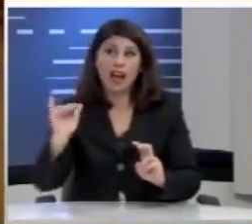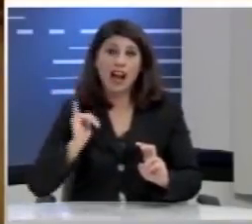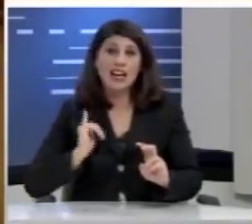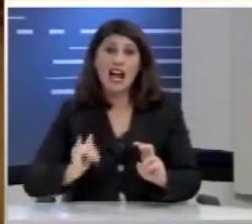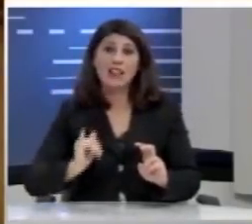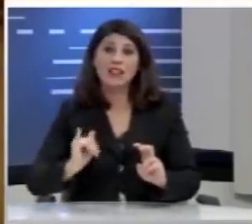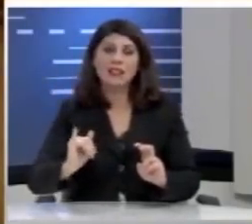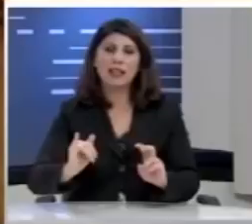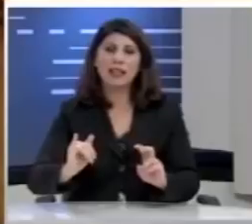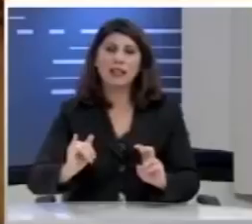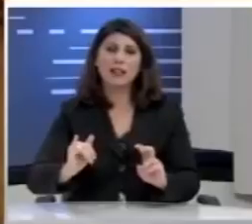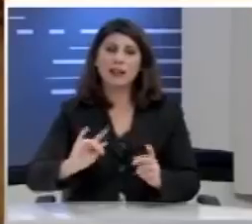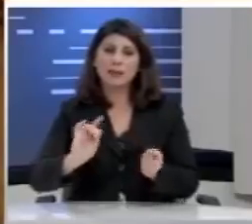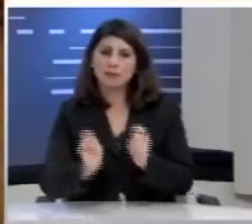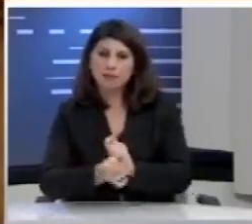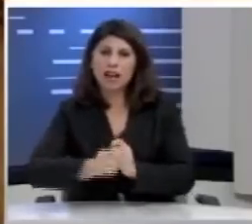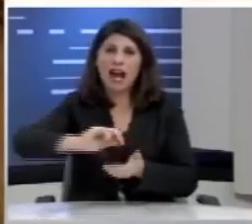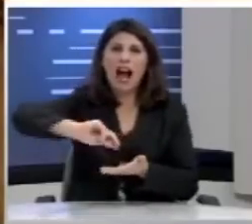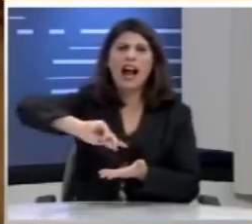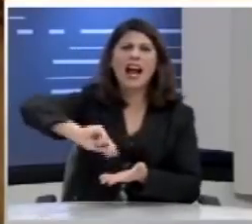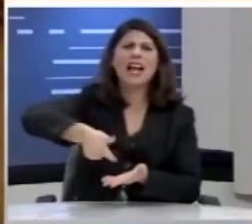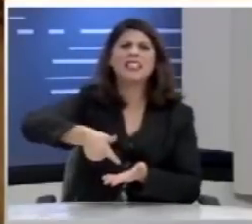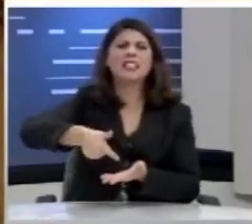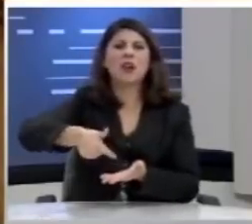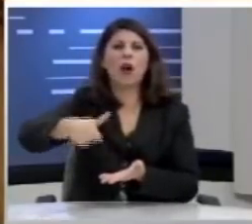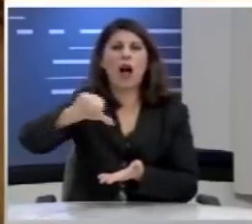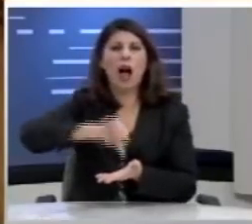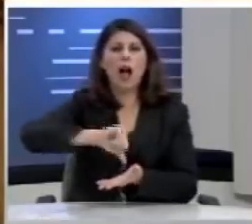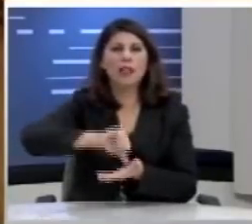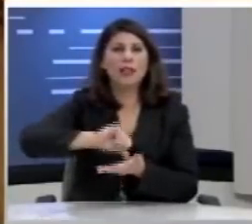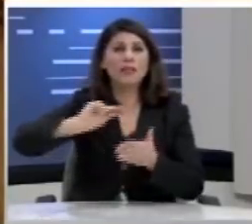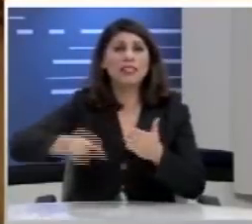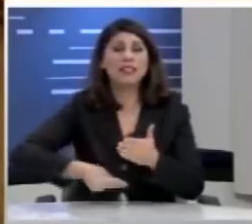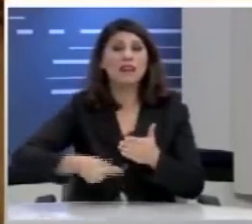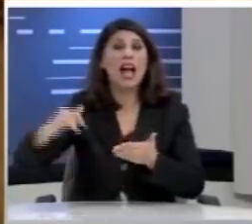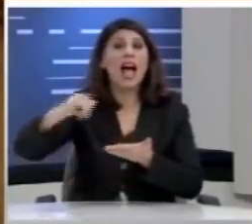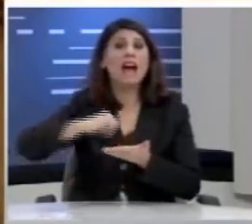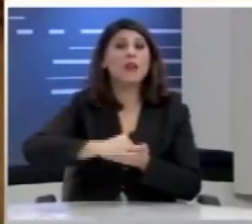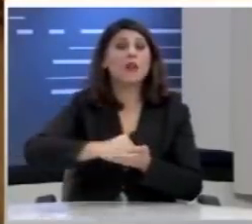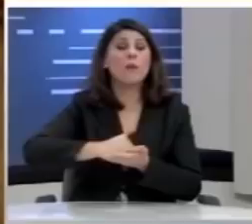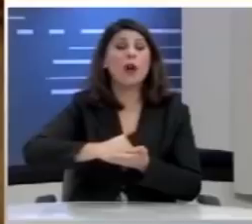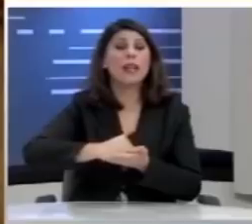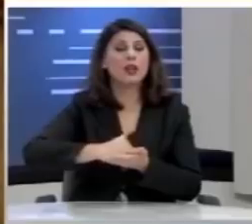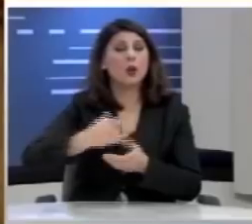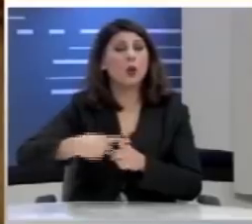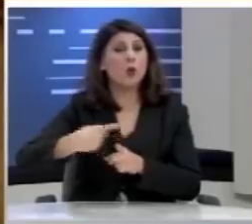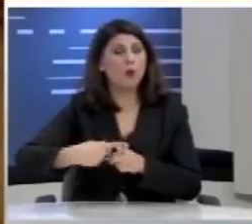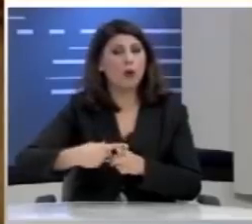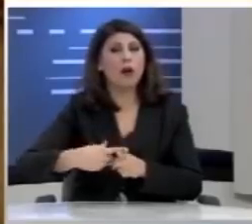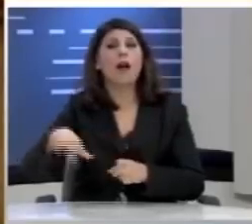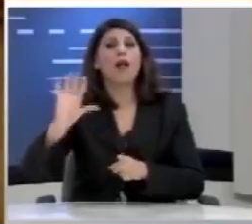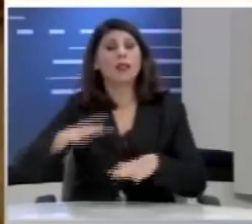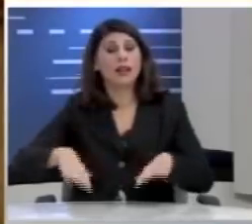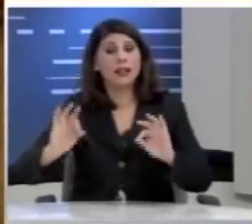στο να κάνετε καζίνο την Αττική με τη σύμβαση για το ελληνικό, πως δεν έχετε προωθήσει τους πληστηριασμούς στην πρώτη